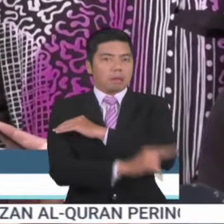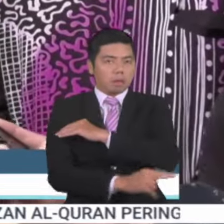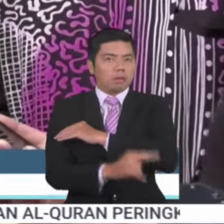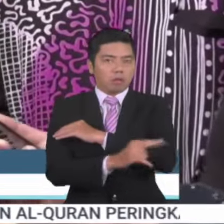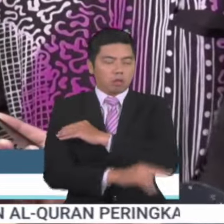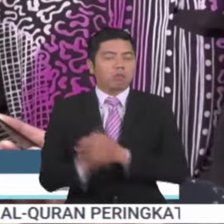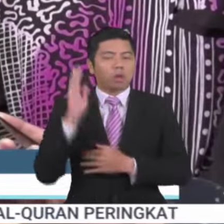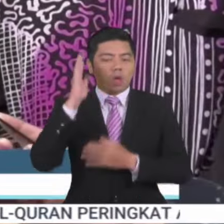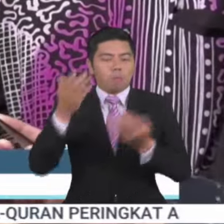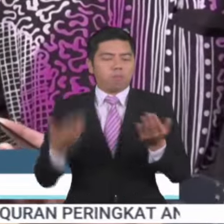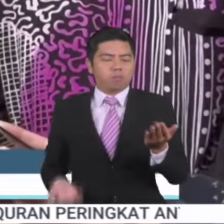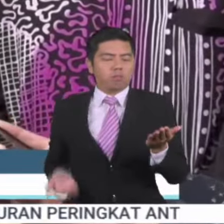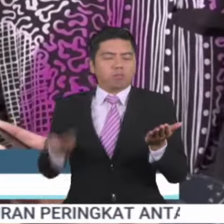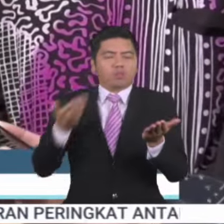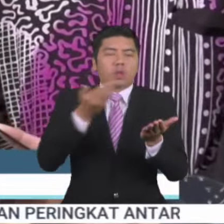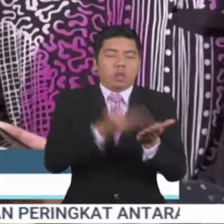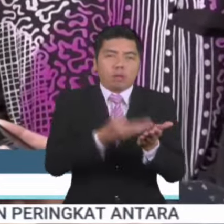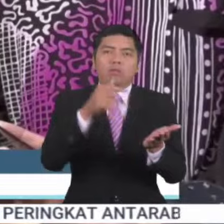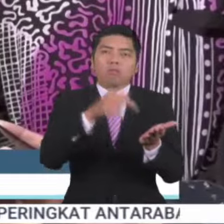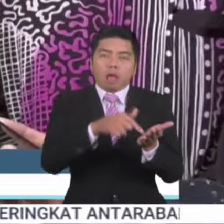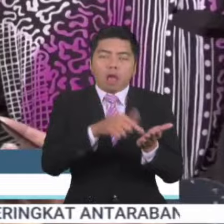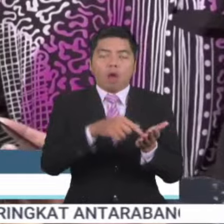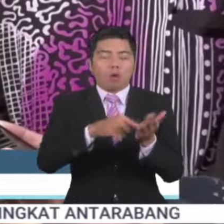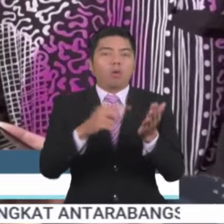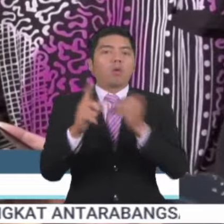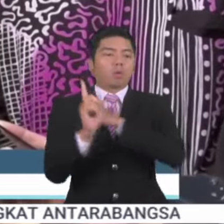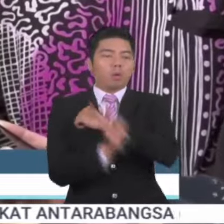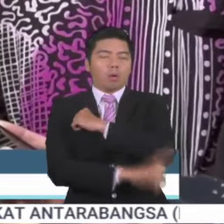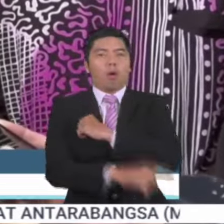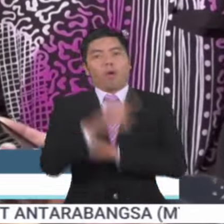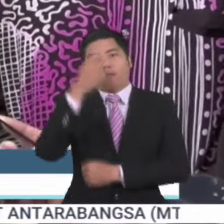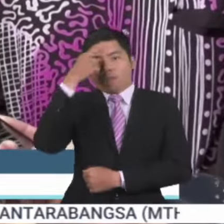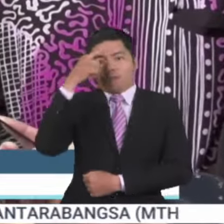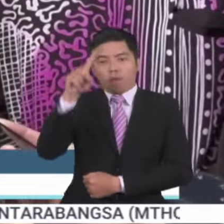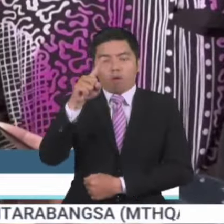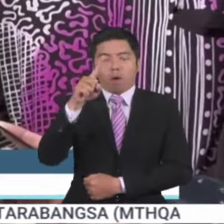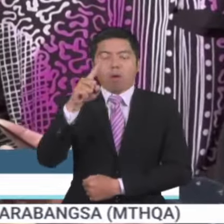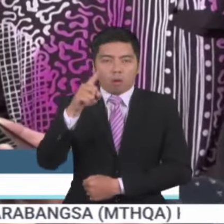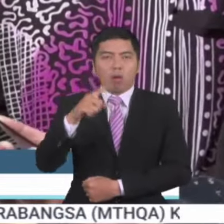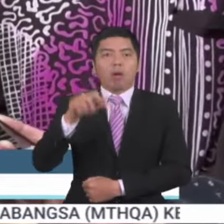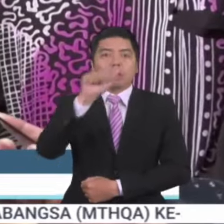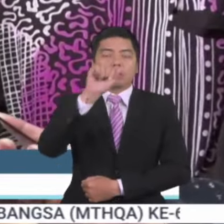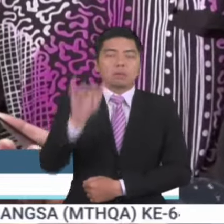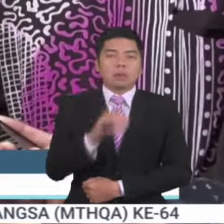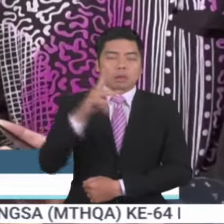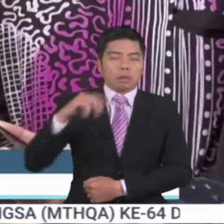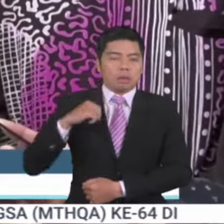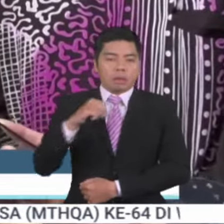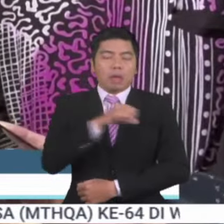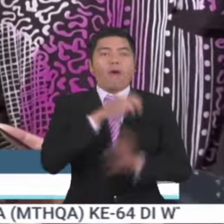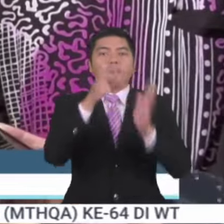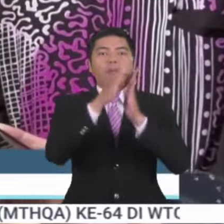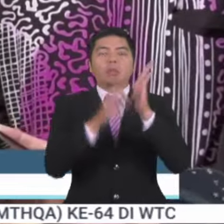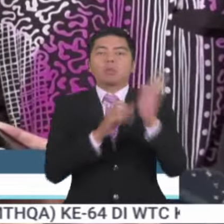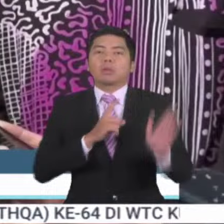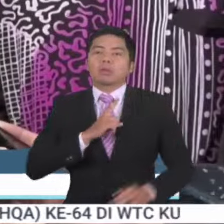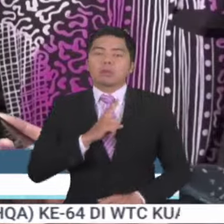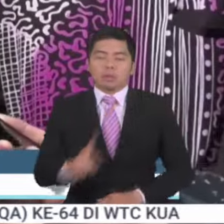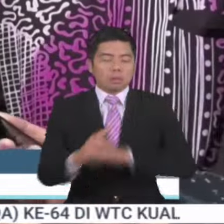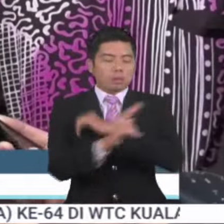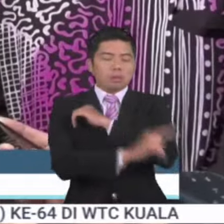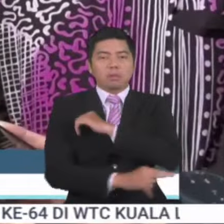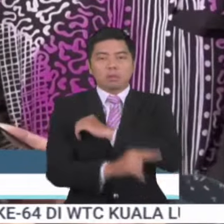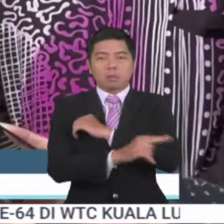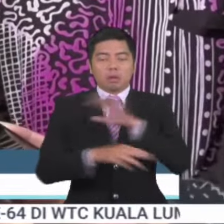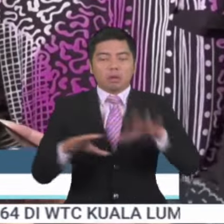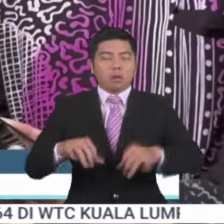bawa pandangan hukum tersebut kepada jawatan kuasa fatwa negeri yang